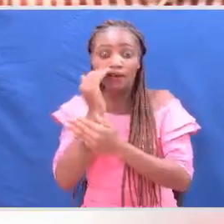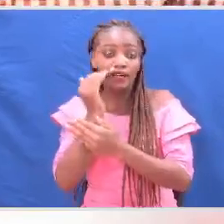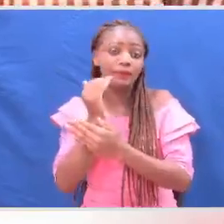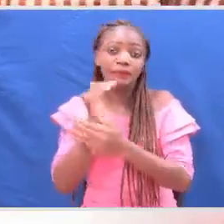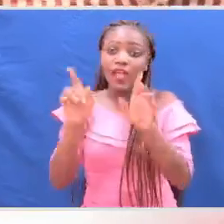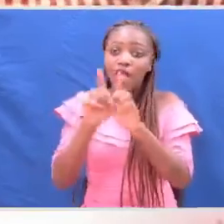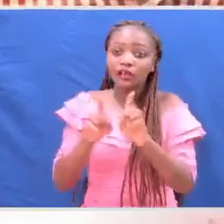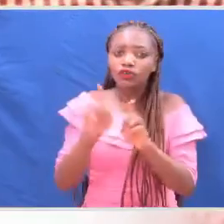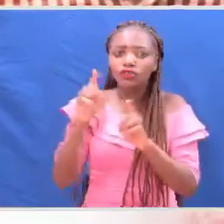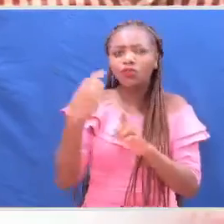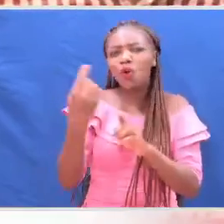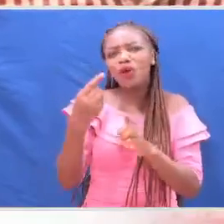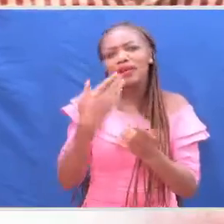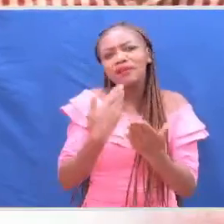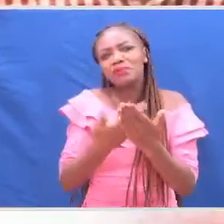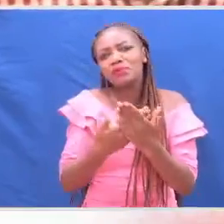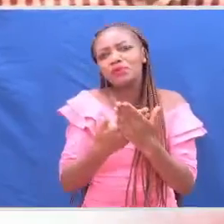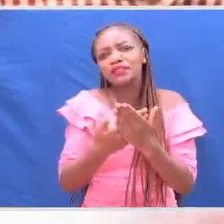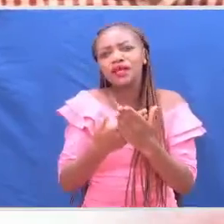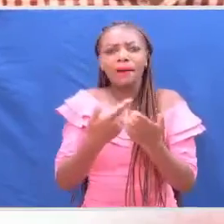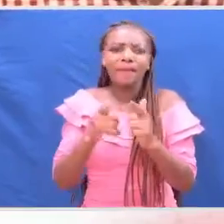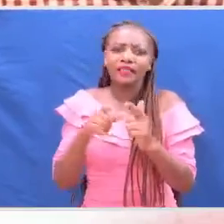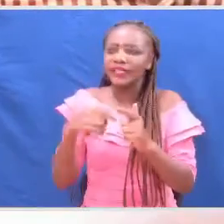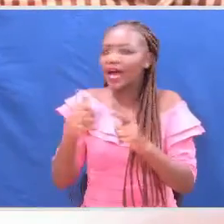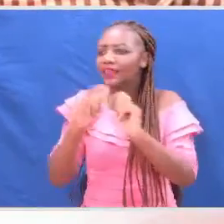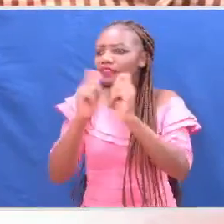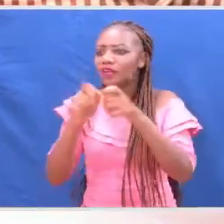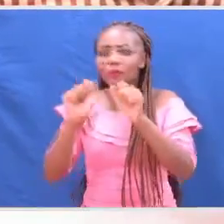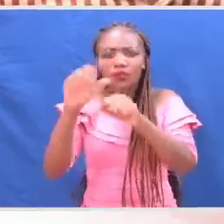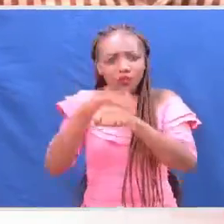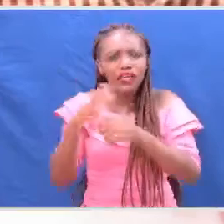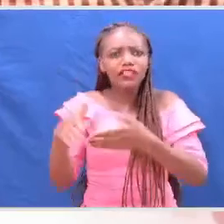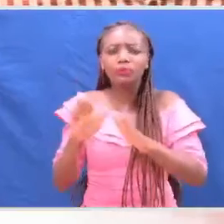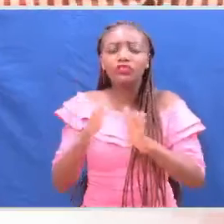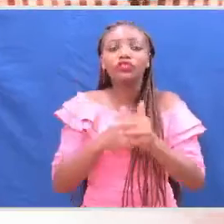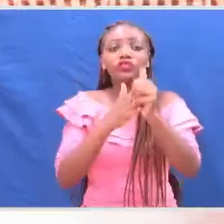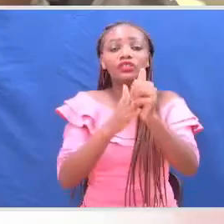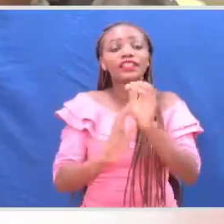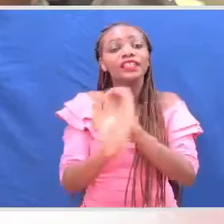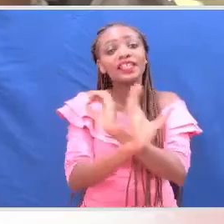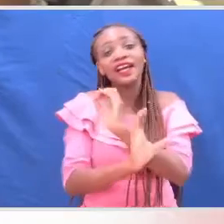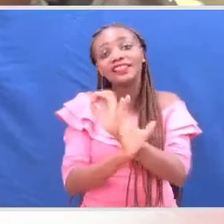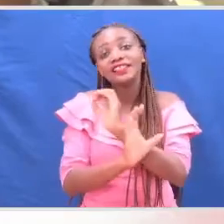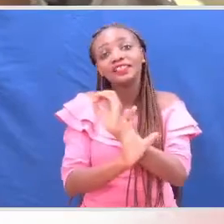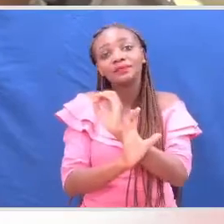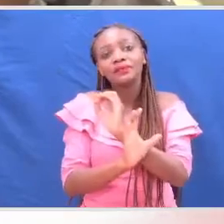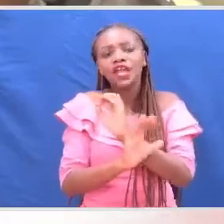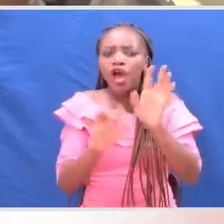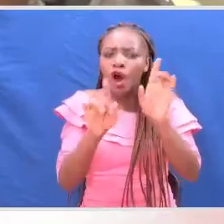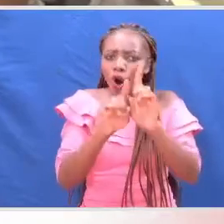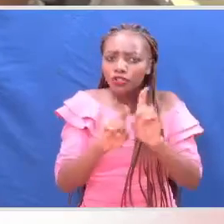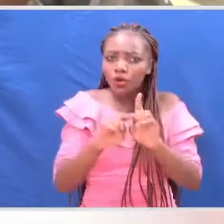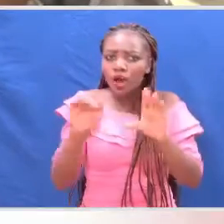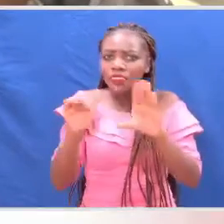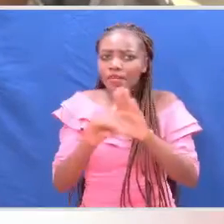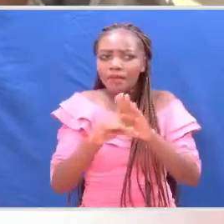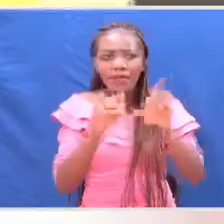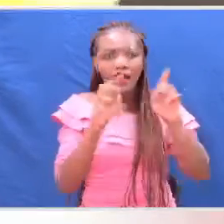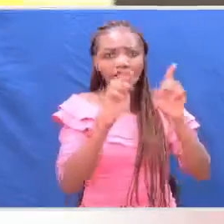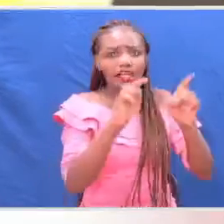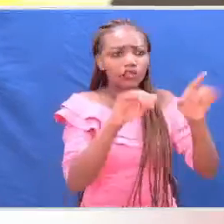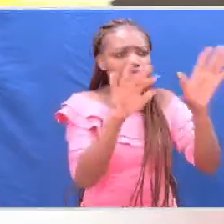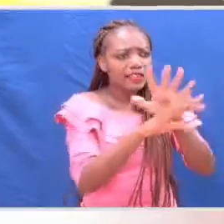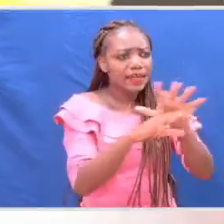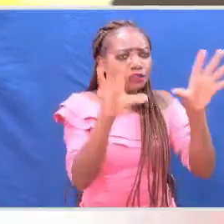you only suggested other tribe can be given opportunity to lead this country. Wabunge hawa wakishtumu naibu wa